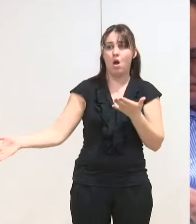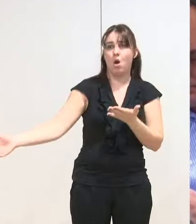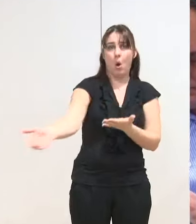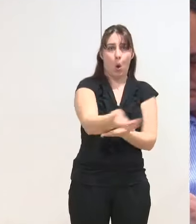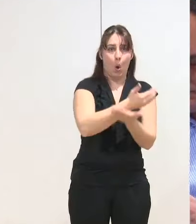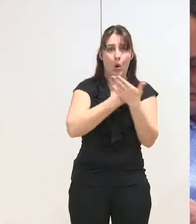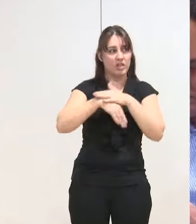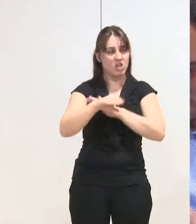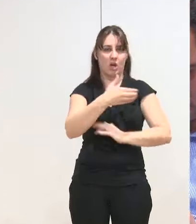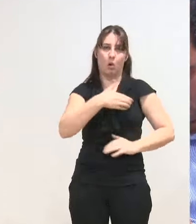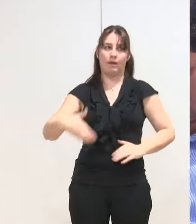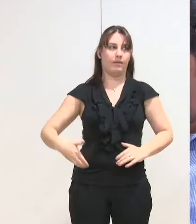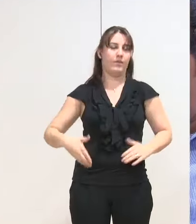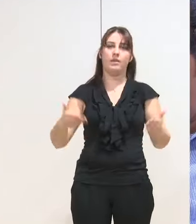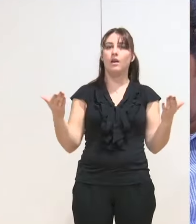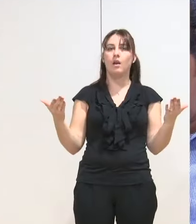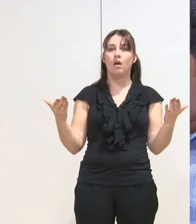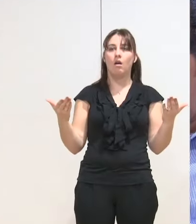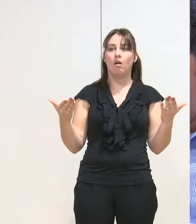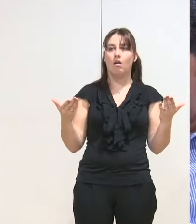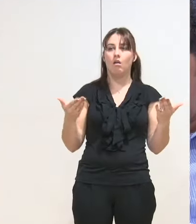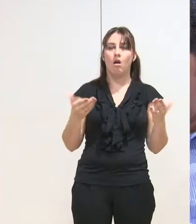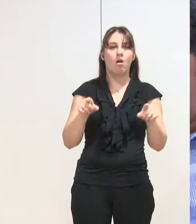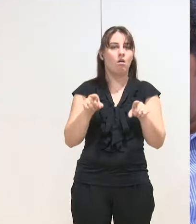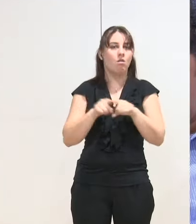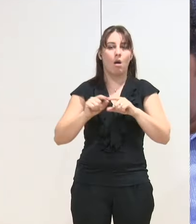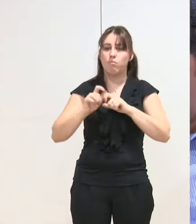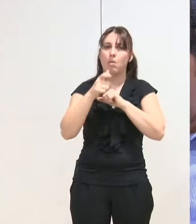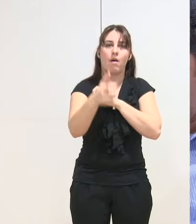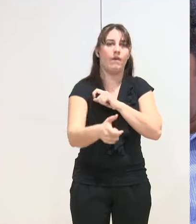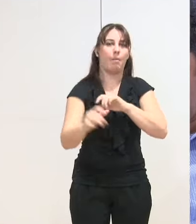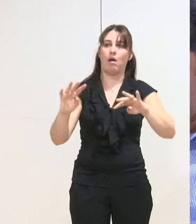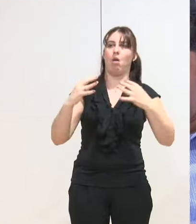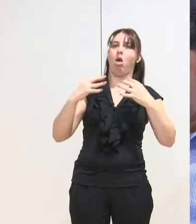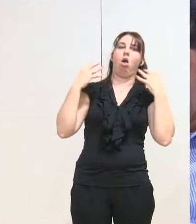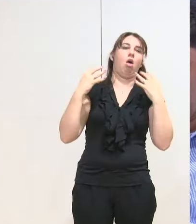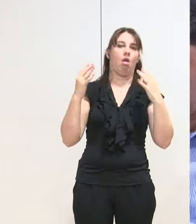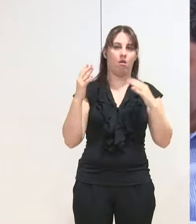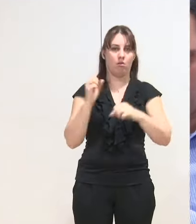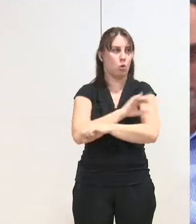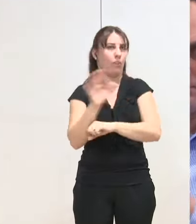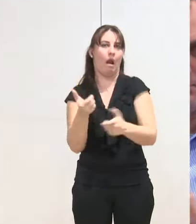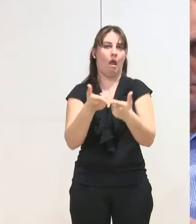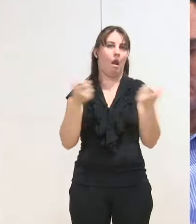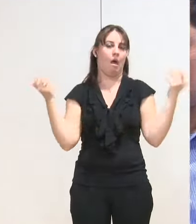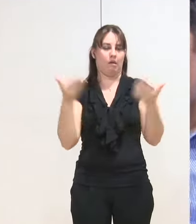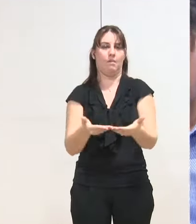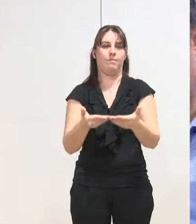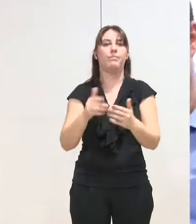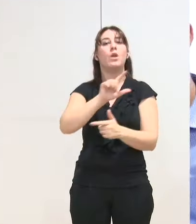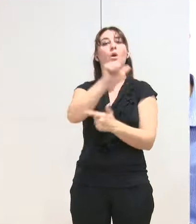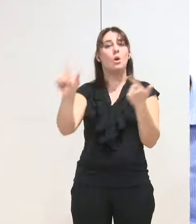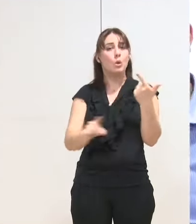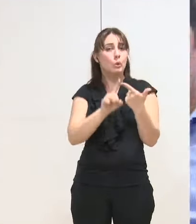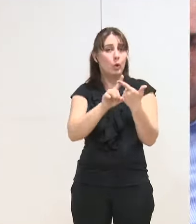collectivité elle nous fait rentrer ou accélérer une spirale négative le deuxème levier